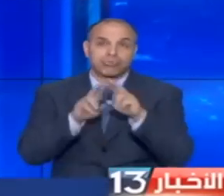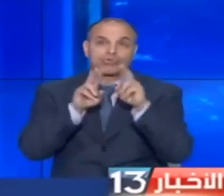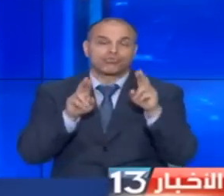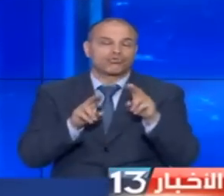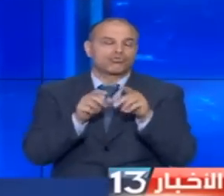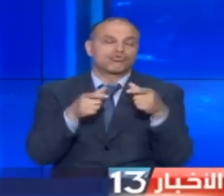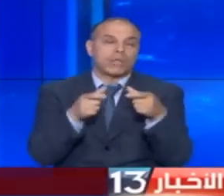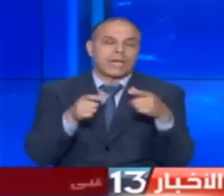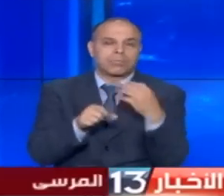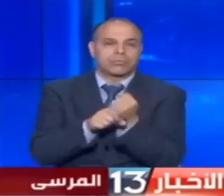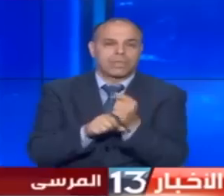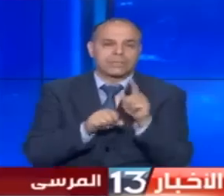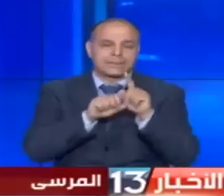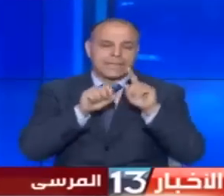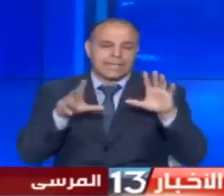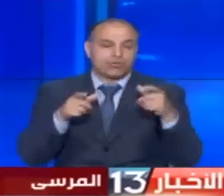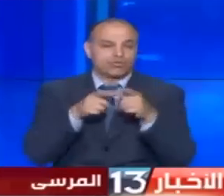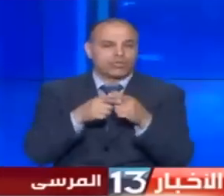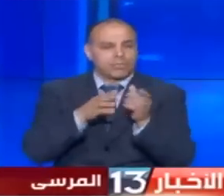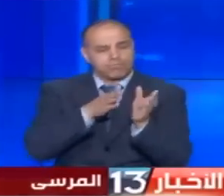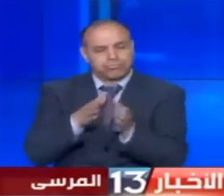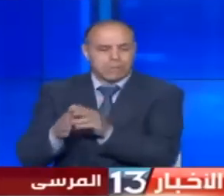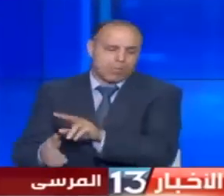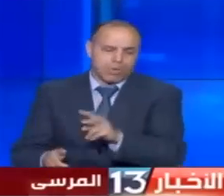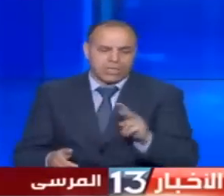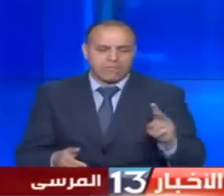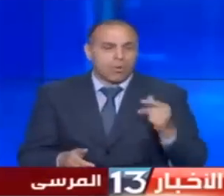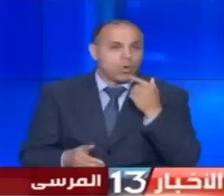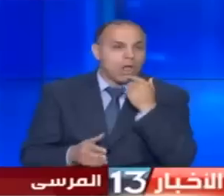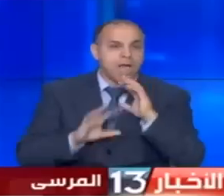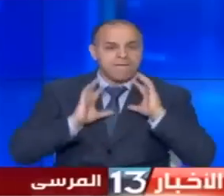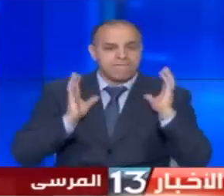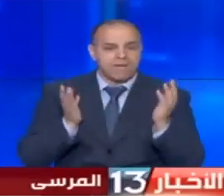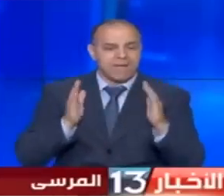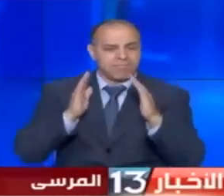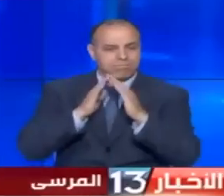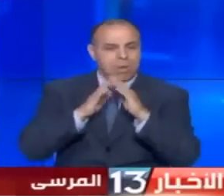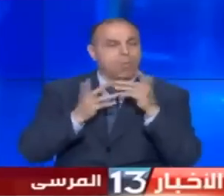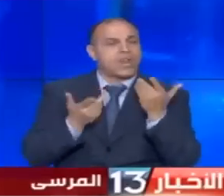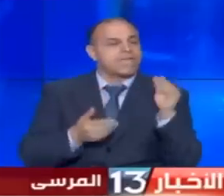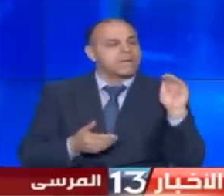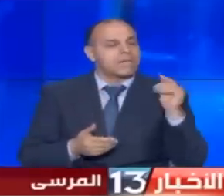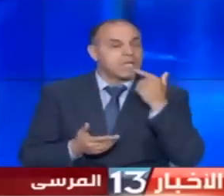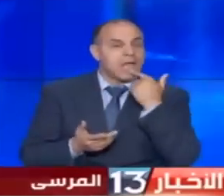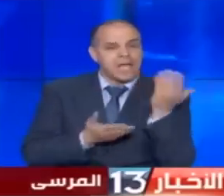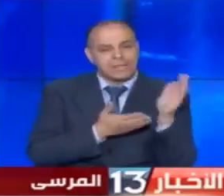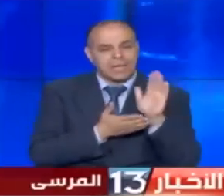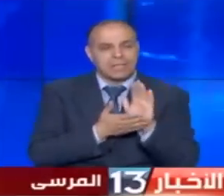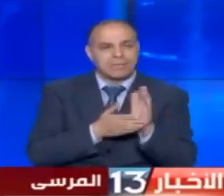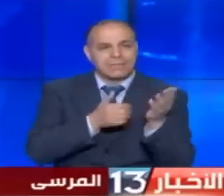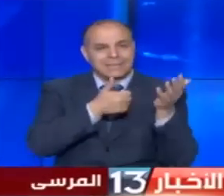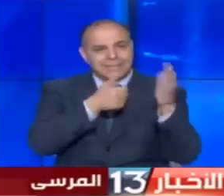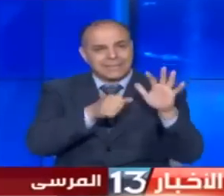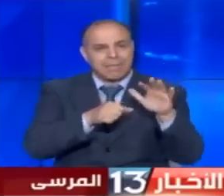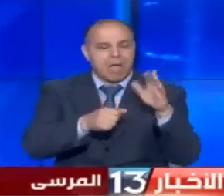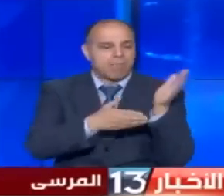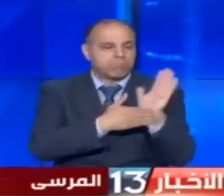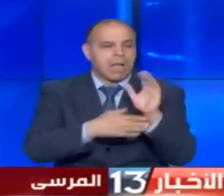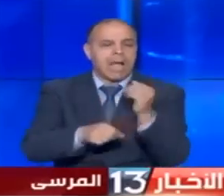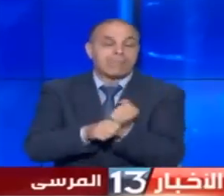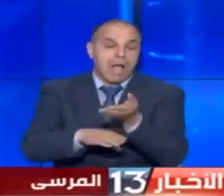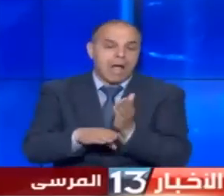تسعه عشر مؤسسه في اختصاصات مختلفه اسفت فضاء قد السعاده بالبارسا بتقديم ستمائه عارف شو